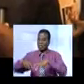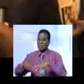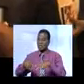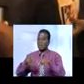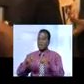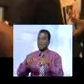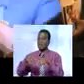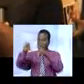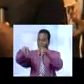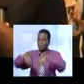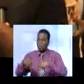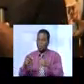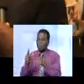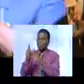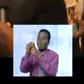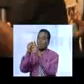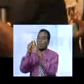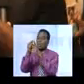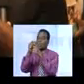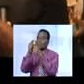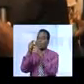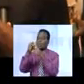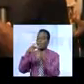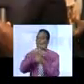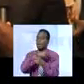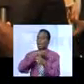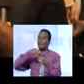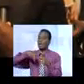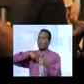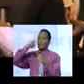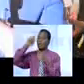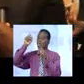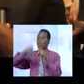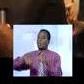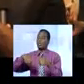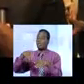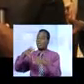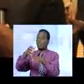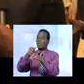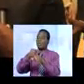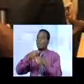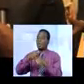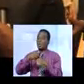du riz et nous pouvons avoir